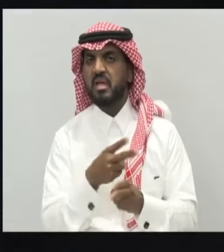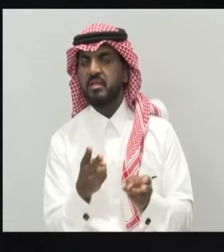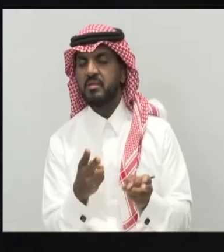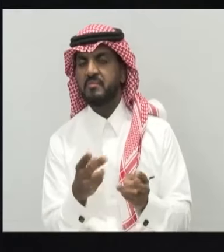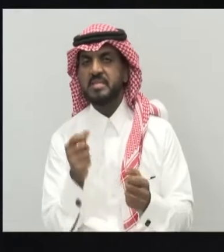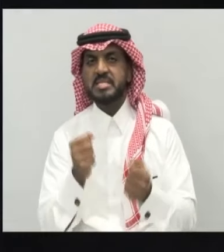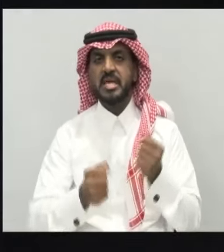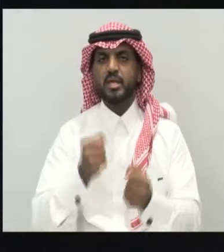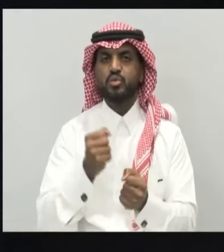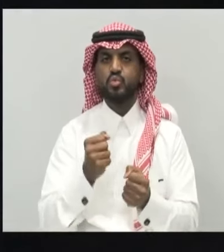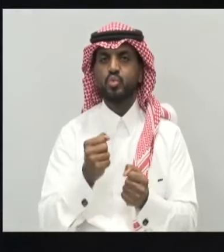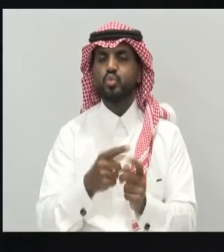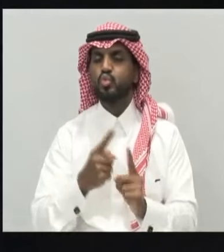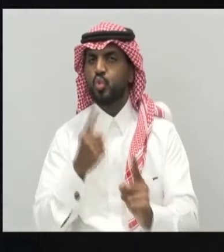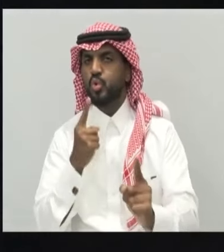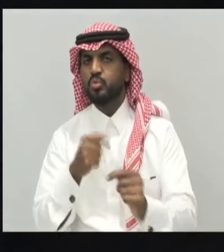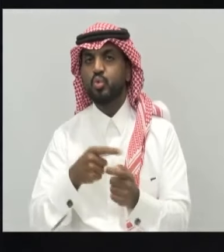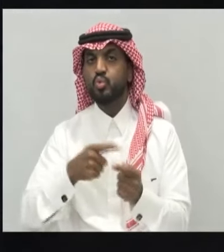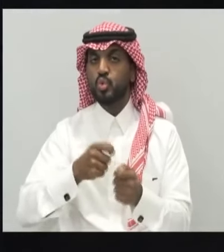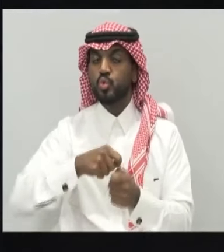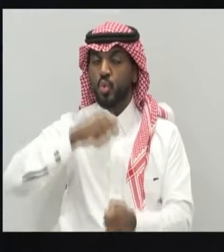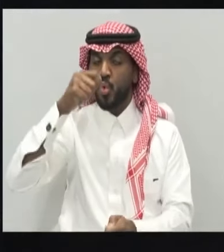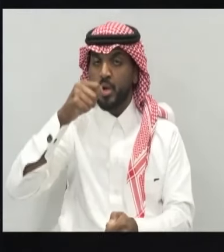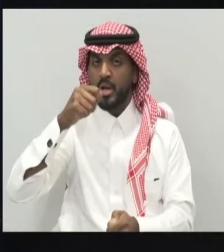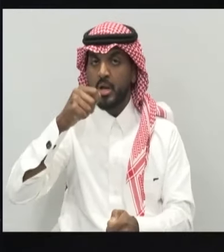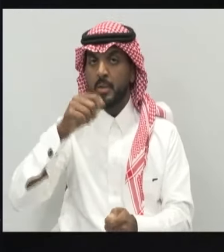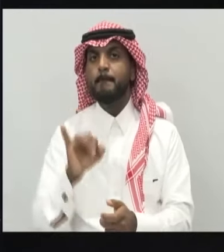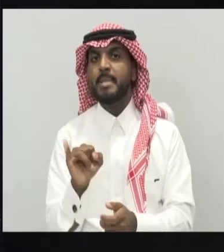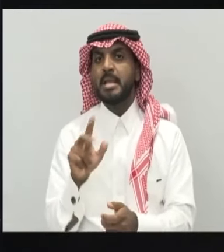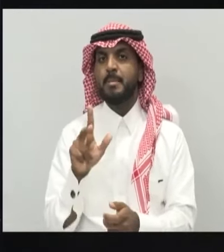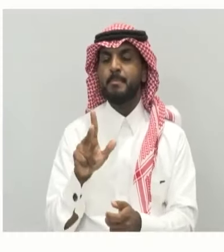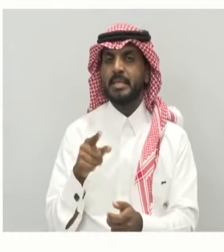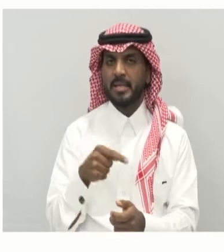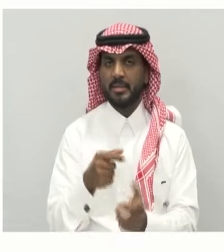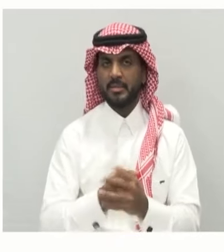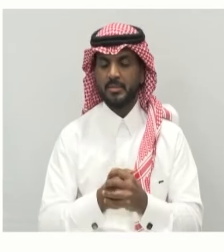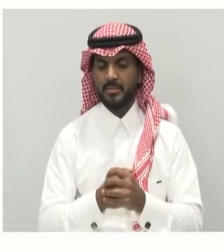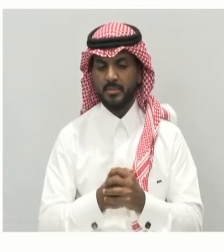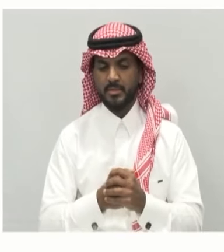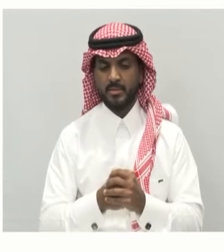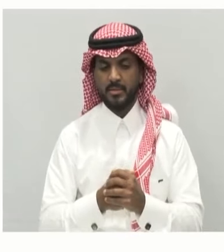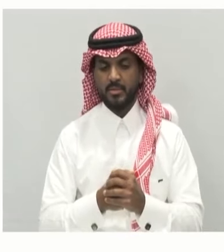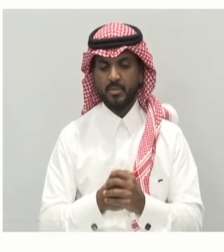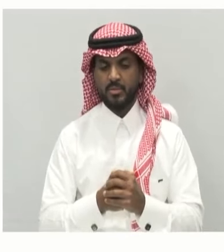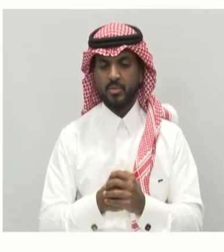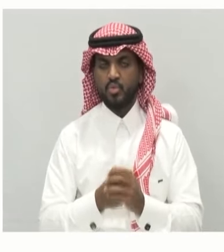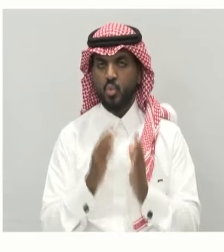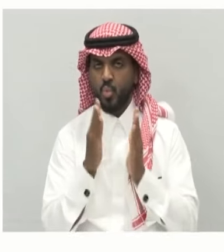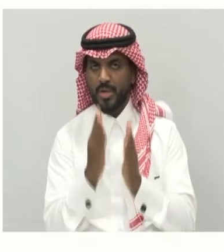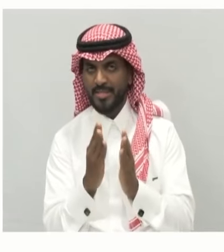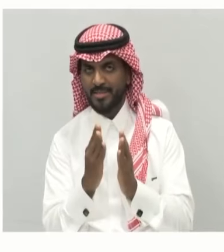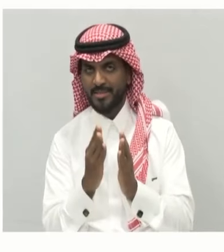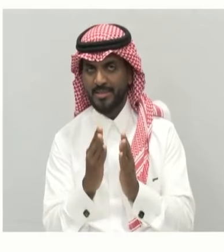طولها نستطيع قياسها بماذا بالمتر بارك الله فيكم اذا وحده القياس